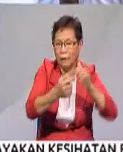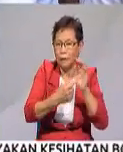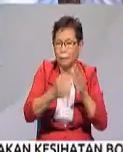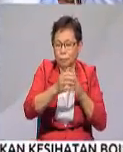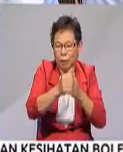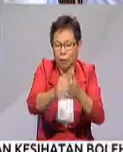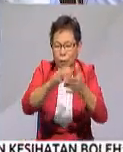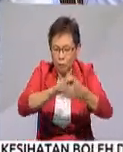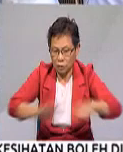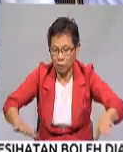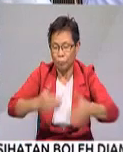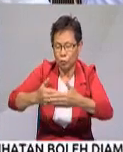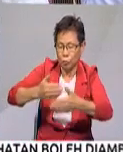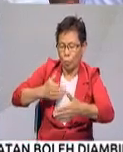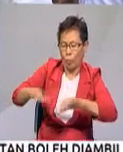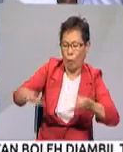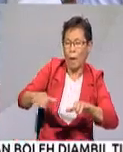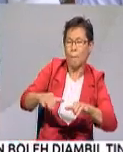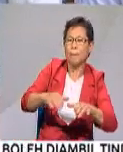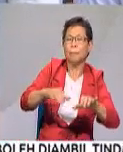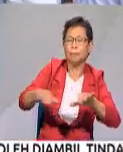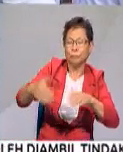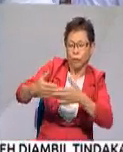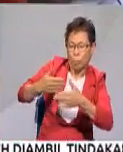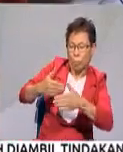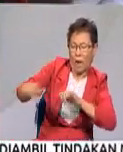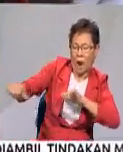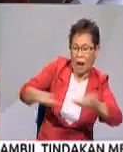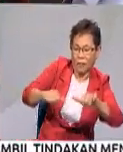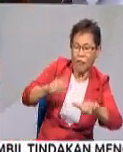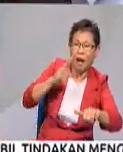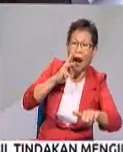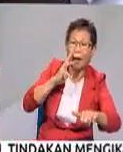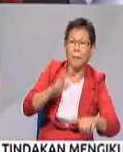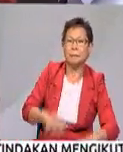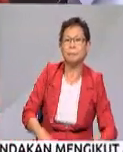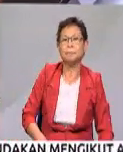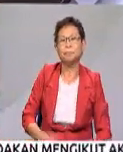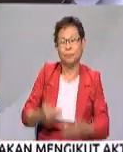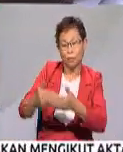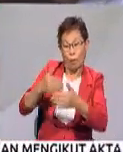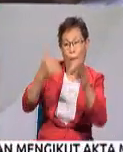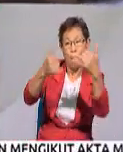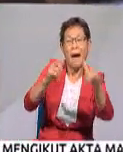panduan keselamatan sebelum melakukan sebarang aktiviti air.